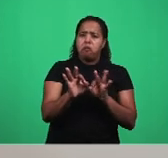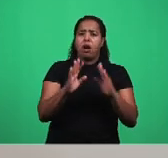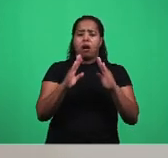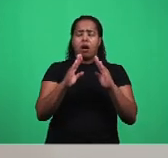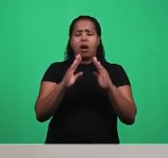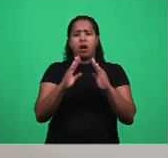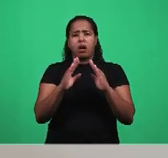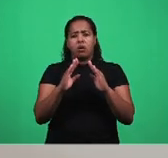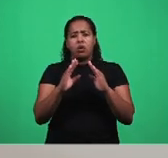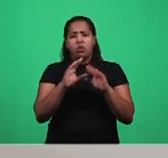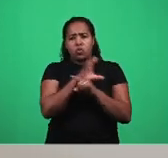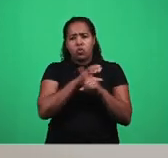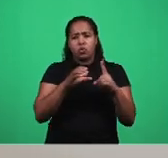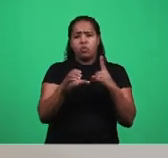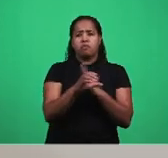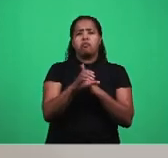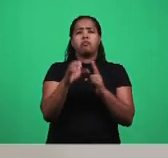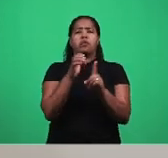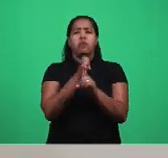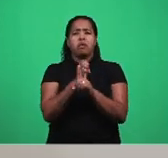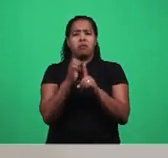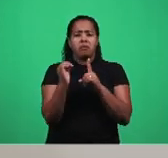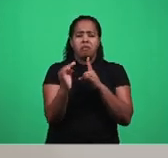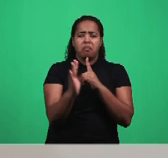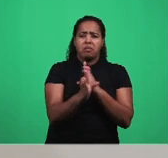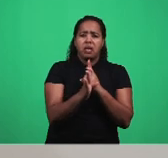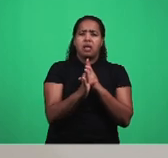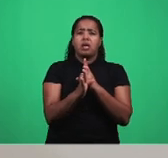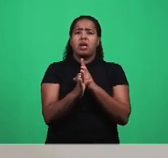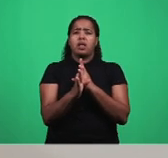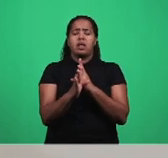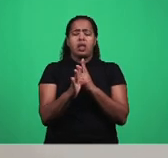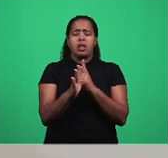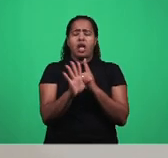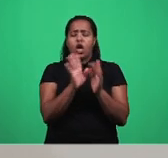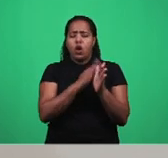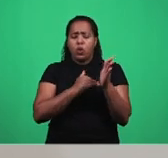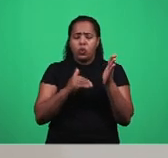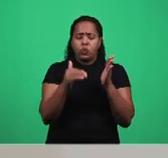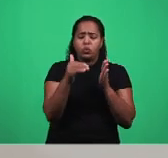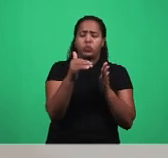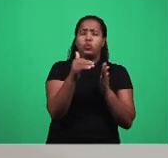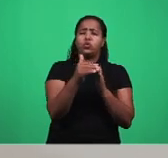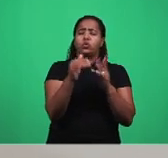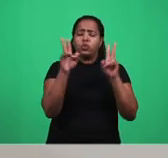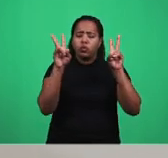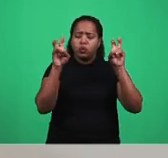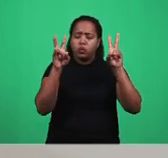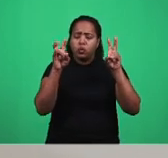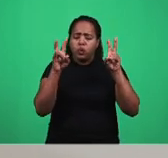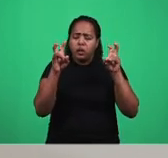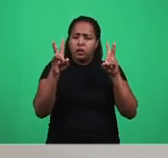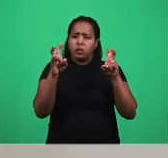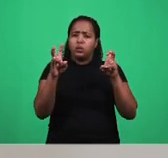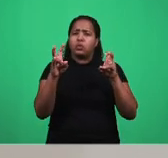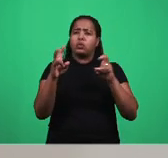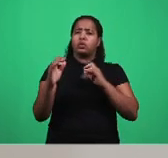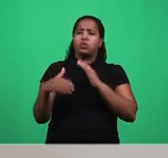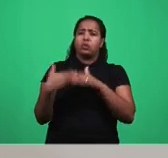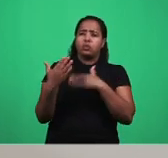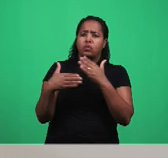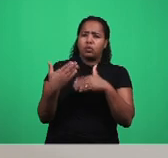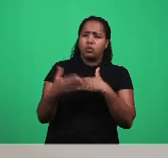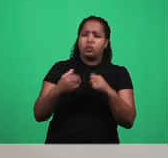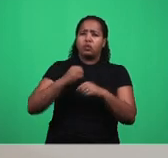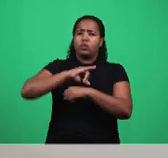dans les écoles bibliques dominicales où nous avons traité des sujets à propos de la reconstruction des murailles de